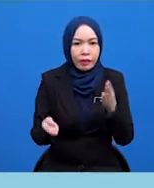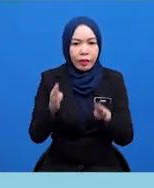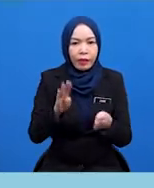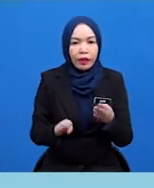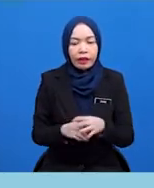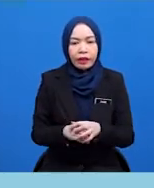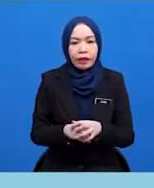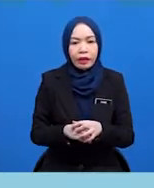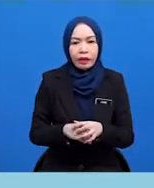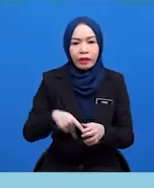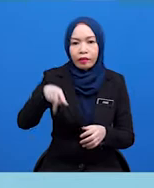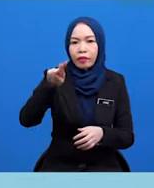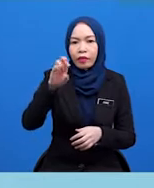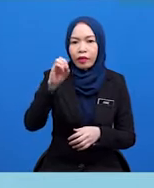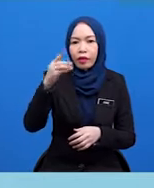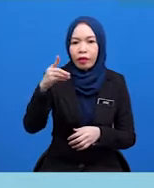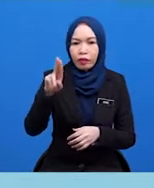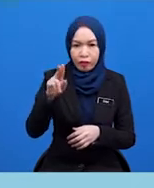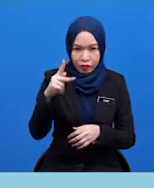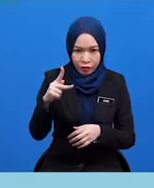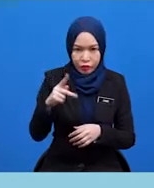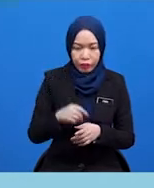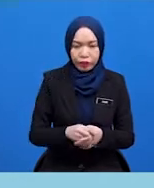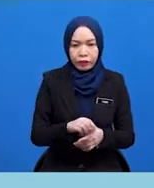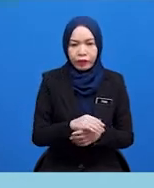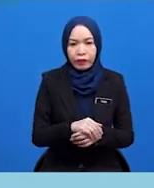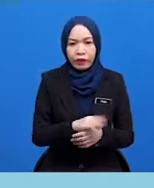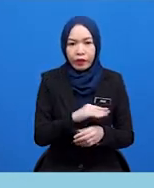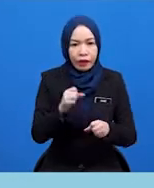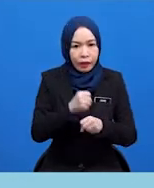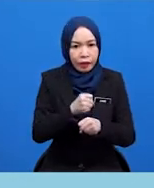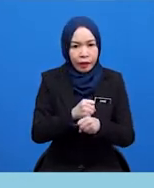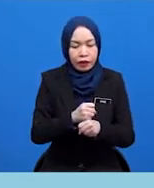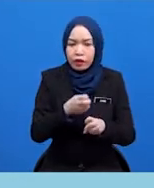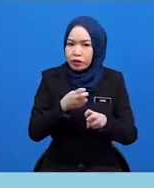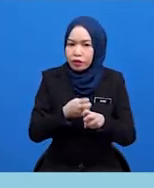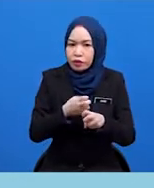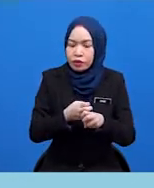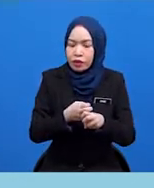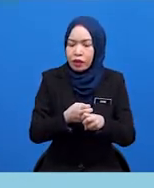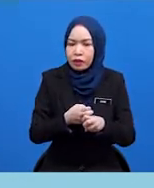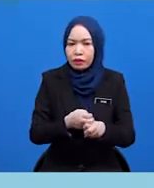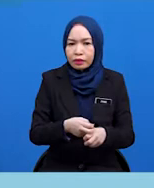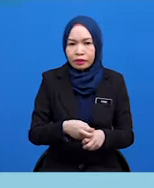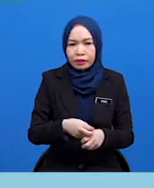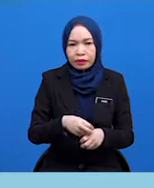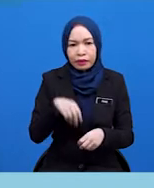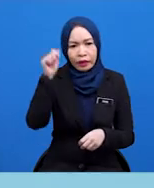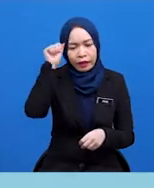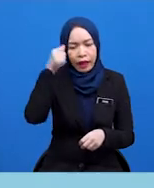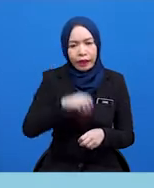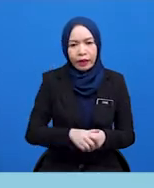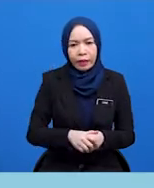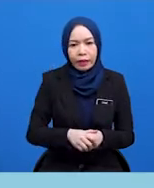perindustrian dan perkhidmatan. Harga hasil pertanian sukar diramal kerana sifatnya yang